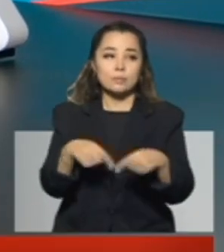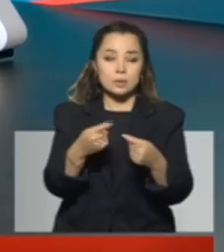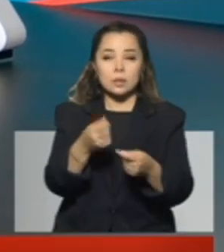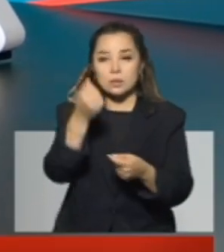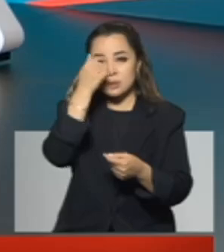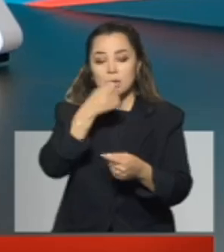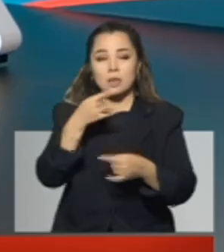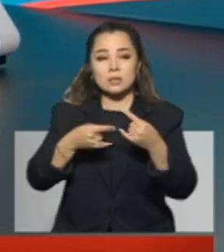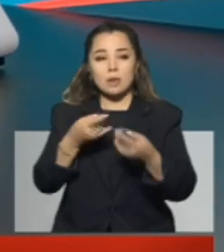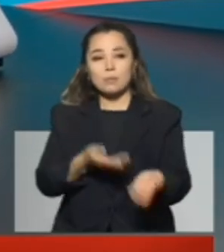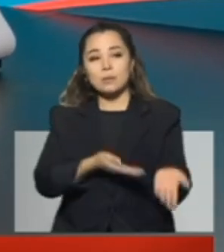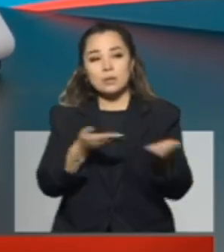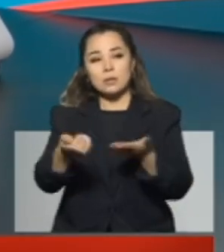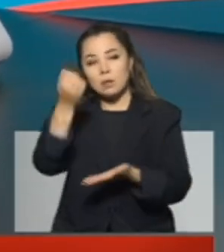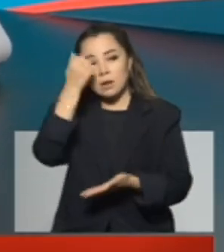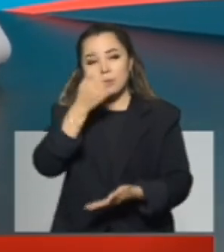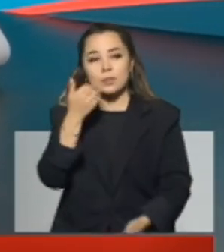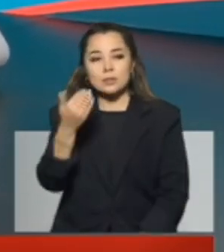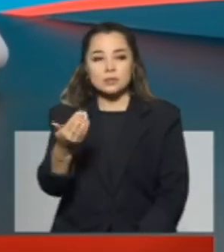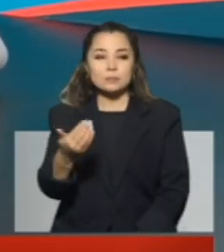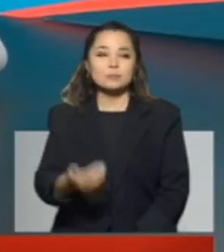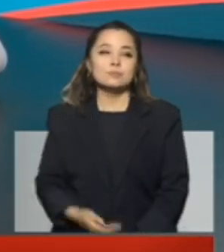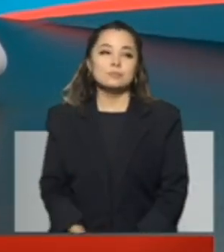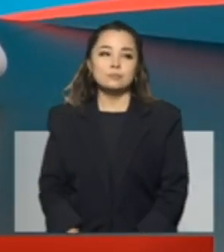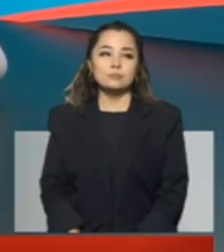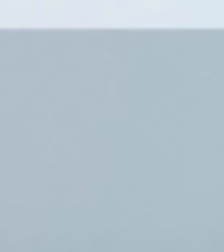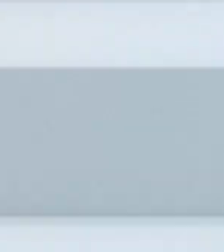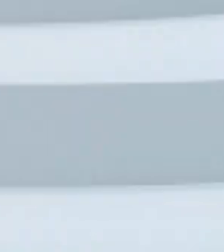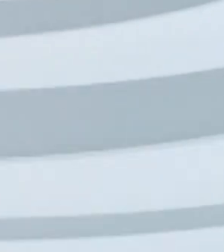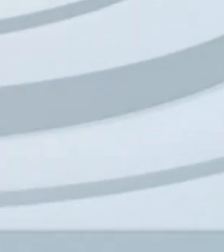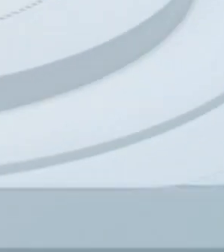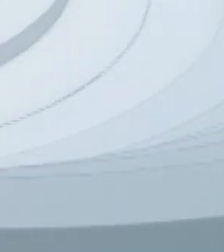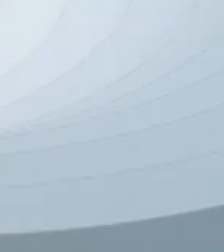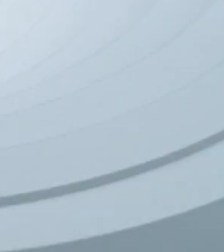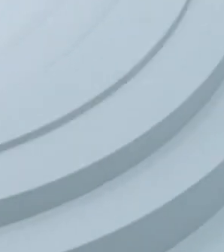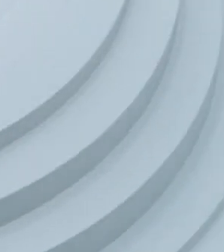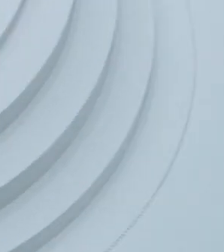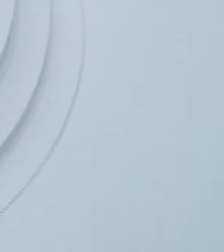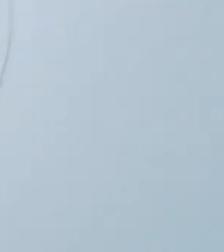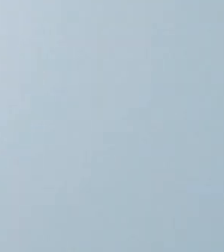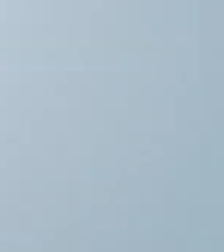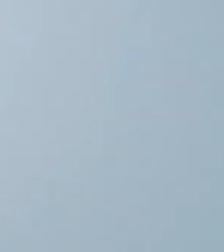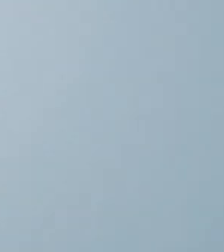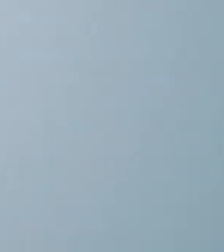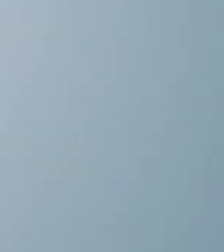студиямызға келгеніңізге көп рахмет айтамыз. Рахмет.